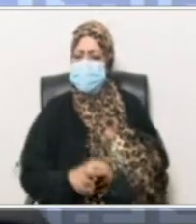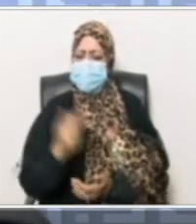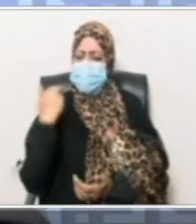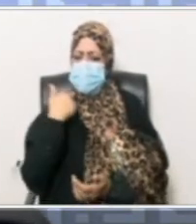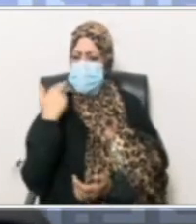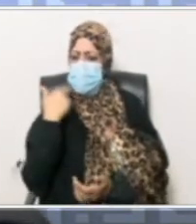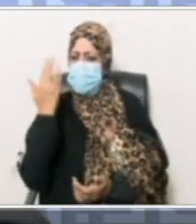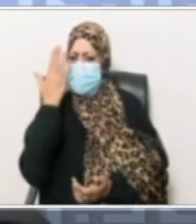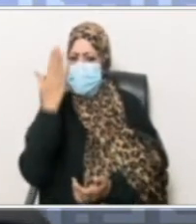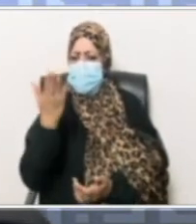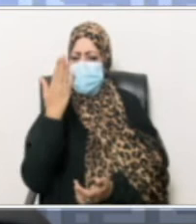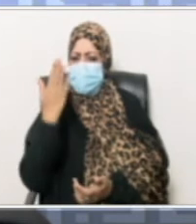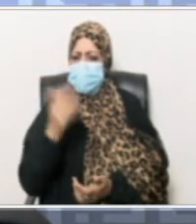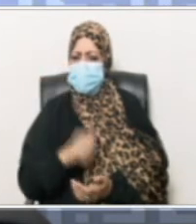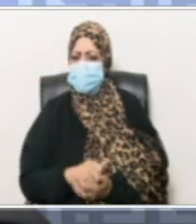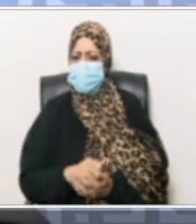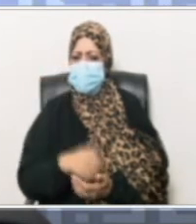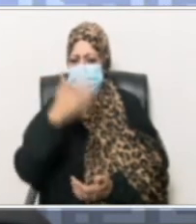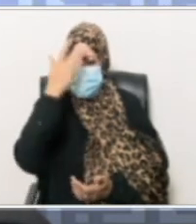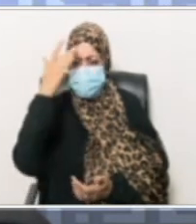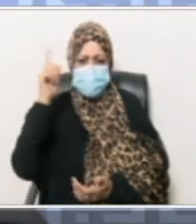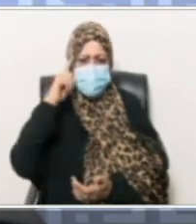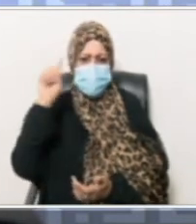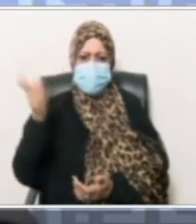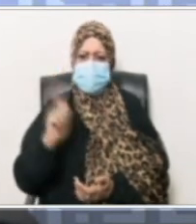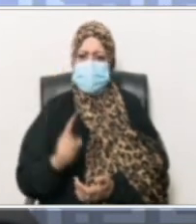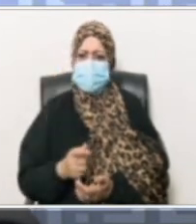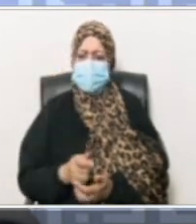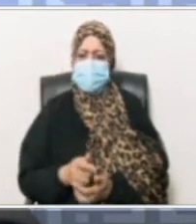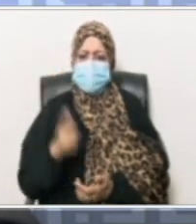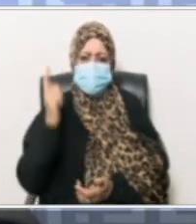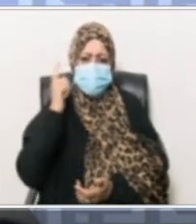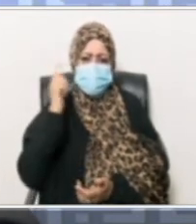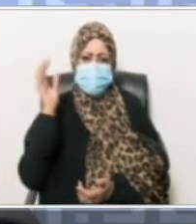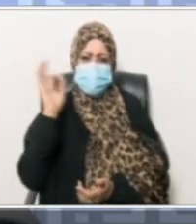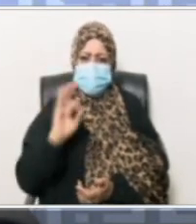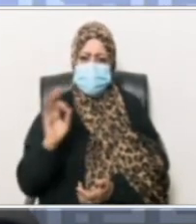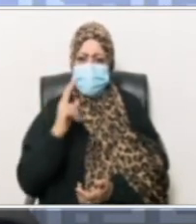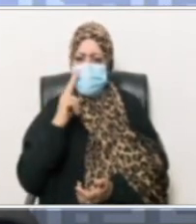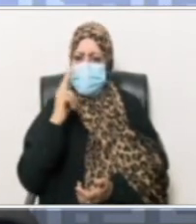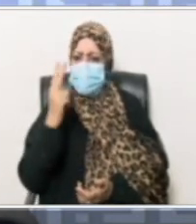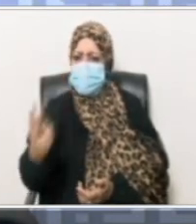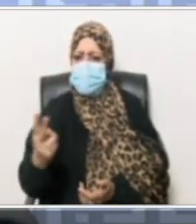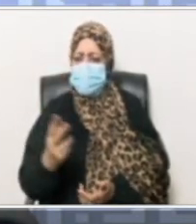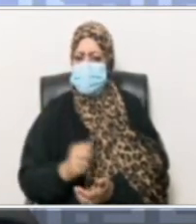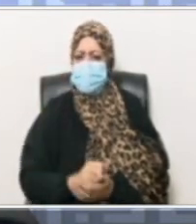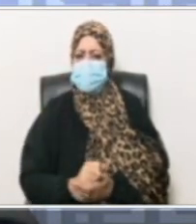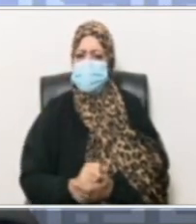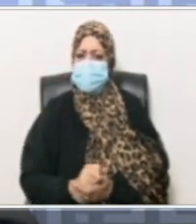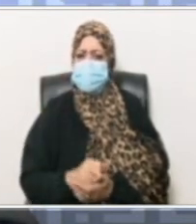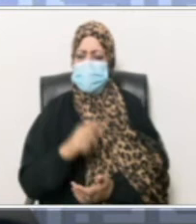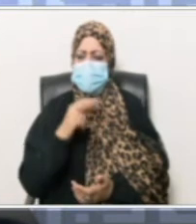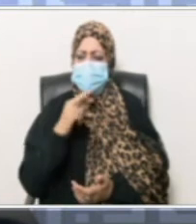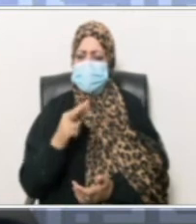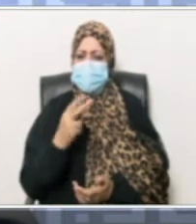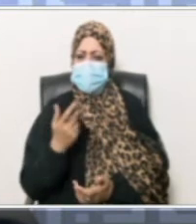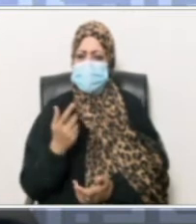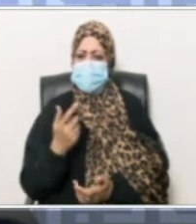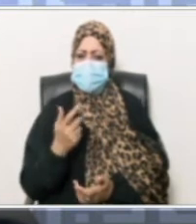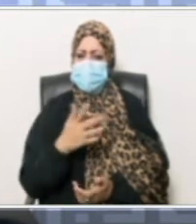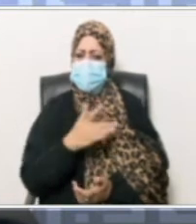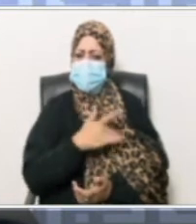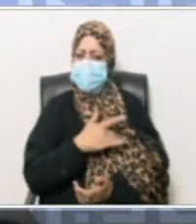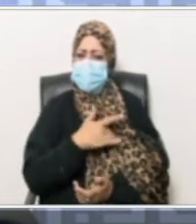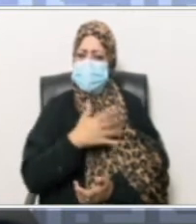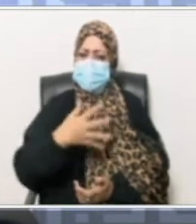السمع والبصر والفؤاد كل أولئك كان عنه مسؤولا، إن السمع والبصر والفؤاد